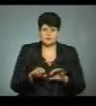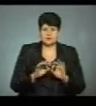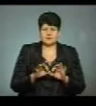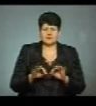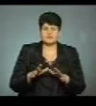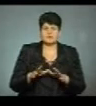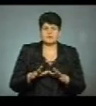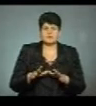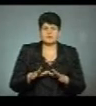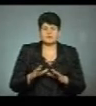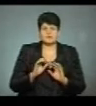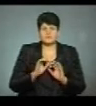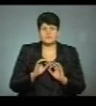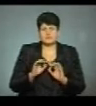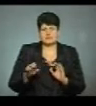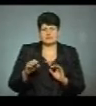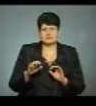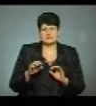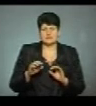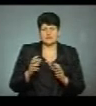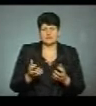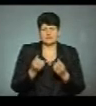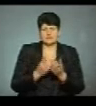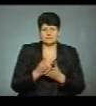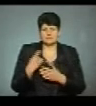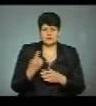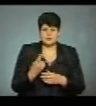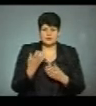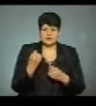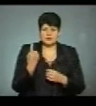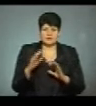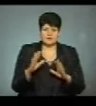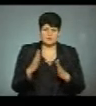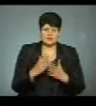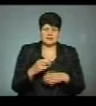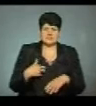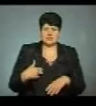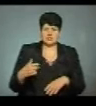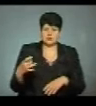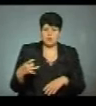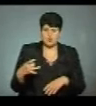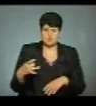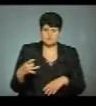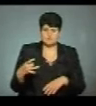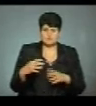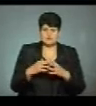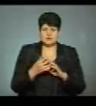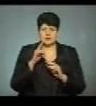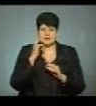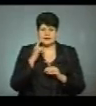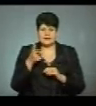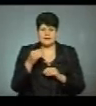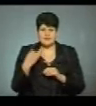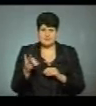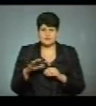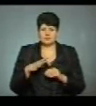речник пожежно-рятувальної служби області Сергій Данілін. Ще один випадок зафіксований в Заліщицькому районі. Село Зелений Гай,